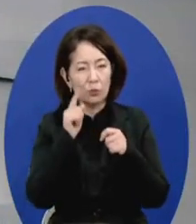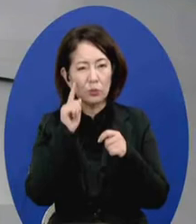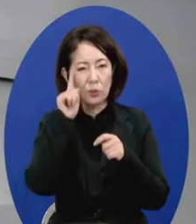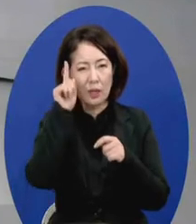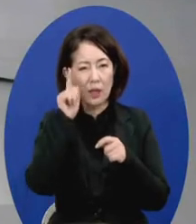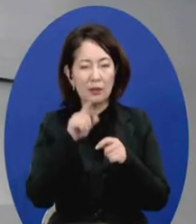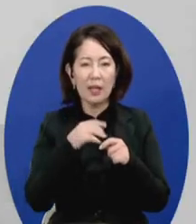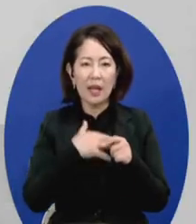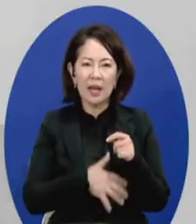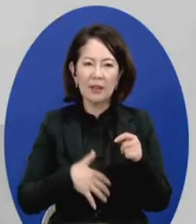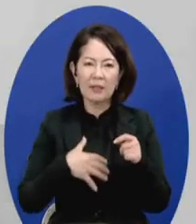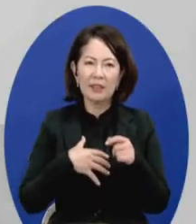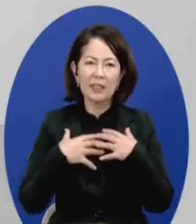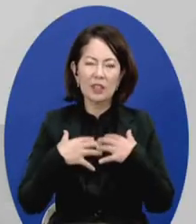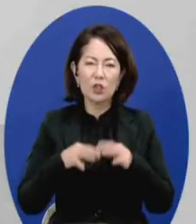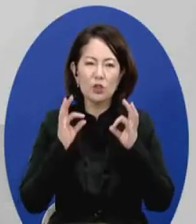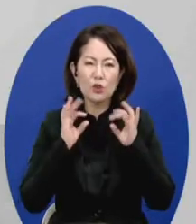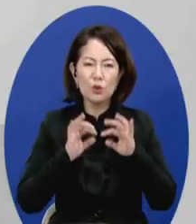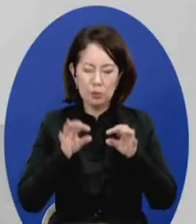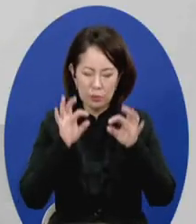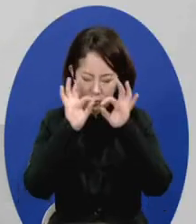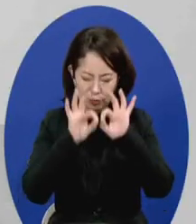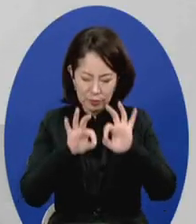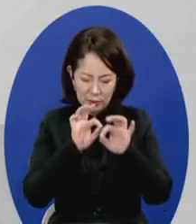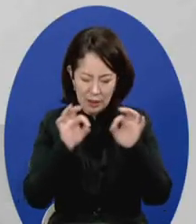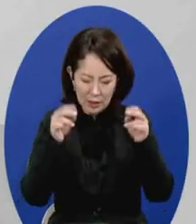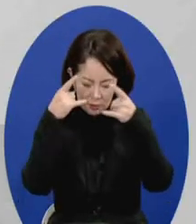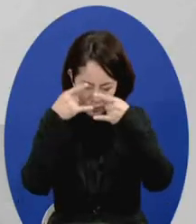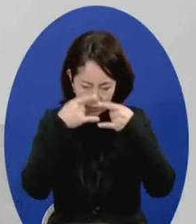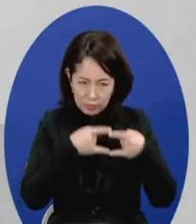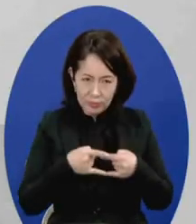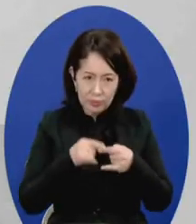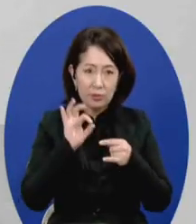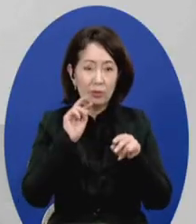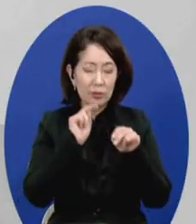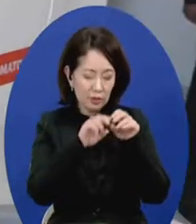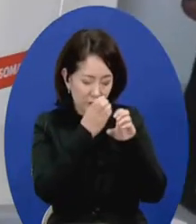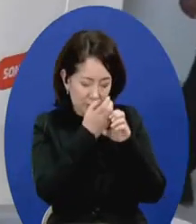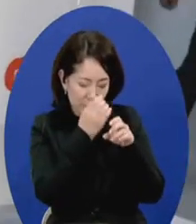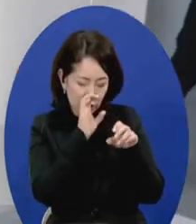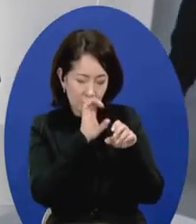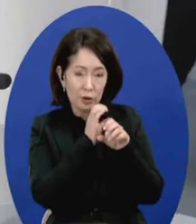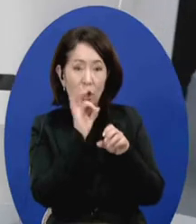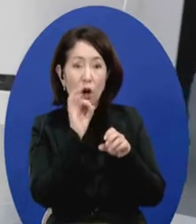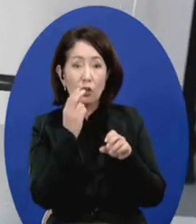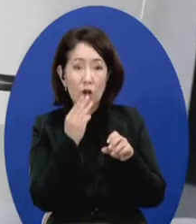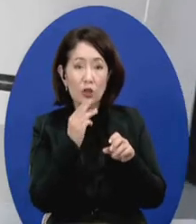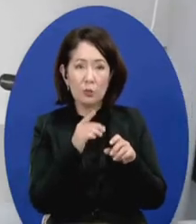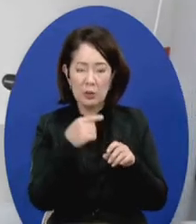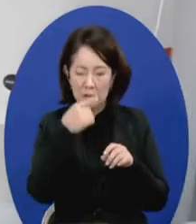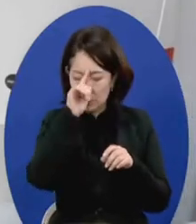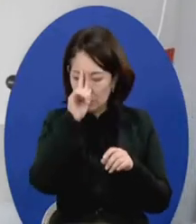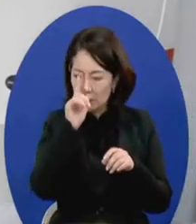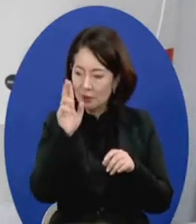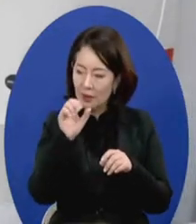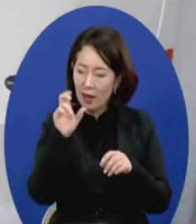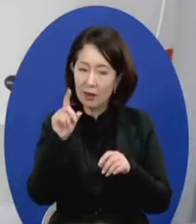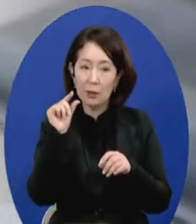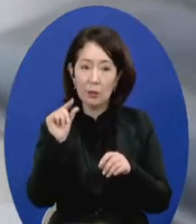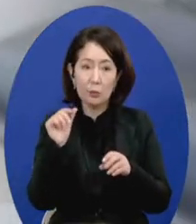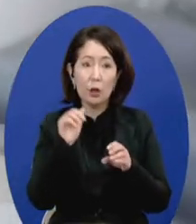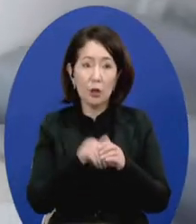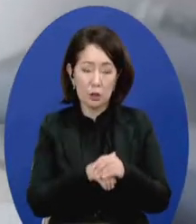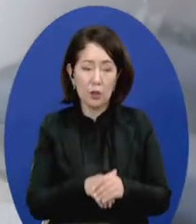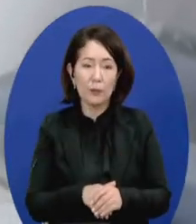харвалт, хөвлийн зээжний гих мэт бүх төрөлт шинжилгээ онцлогоо хийнэ. Үйлчлүүлэгч эрүүл мэндийн даатгалын сангийн хөнгөлтөө үн тарифаар үйлчлүүлэх